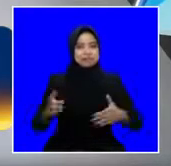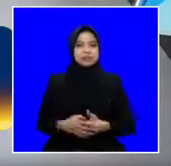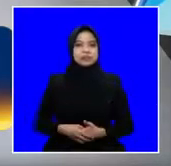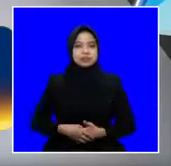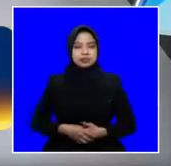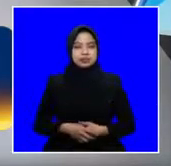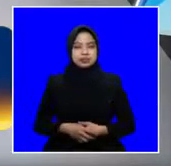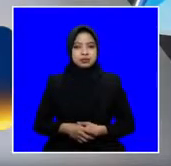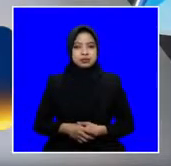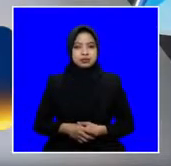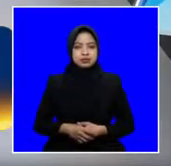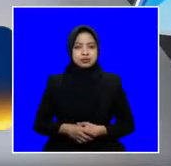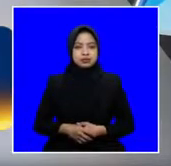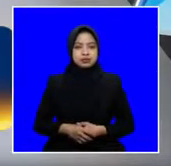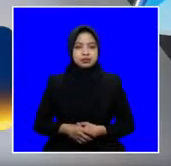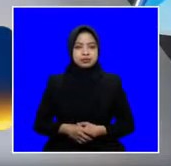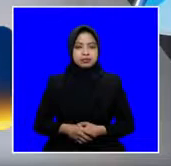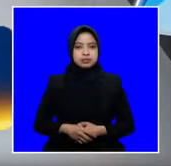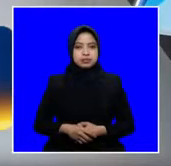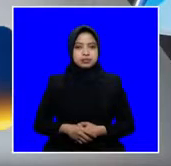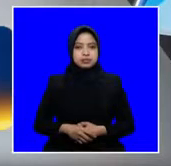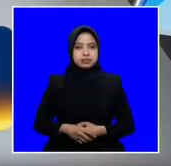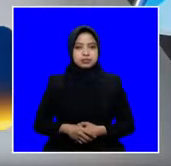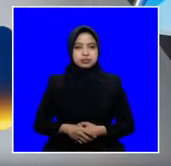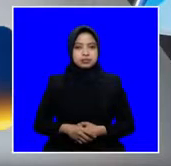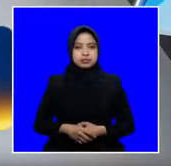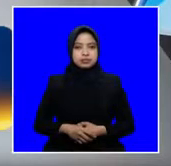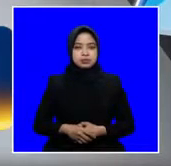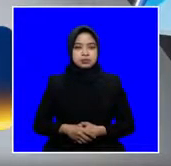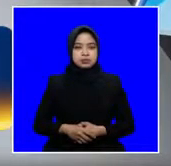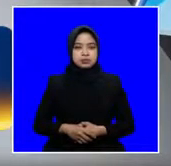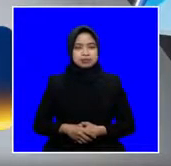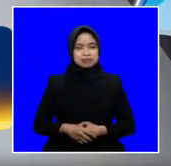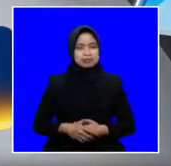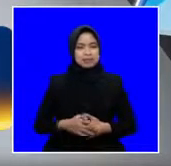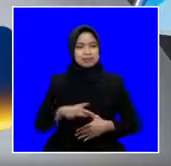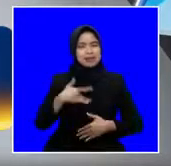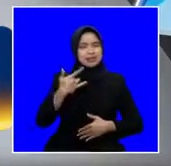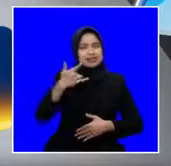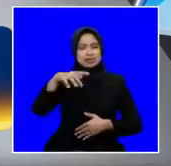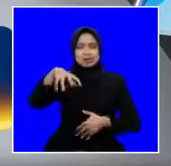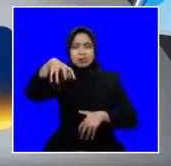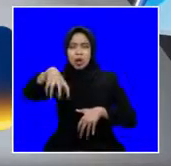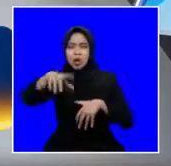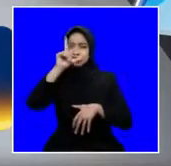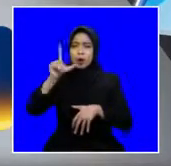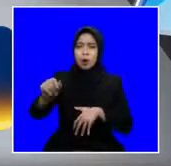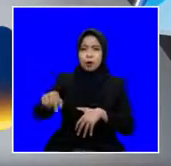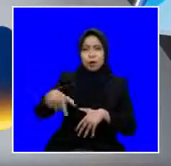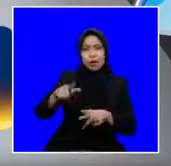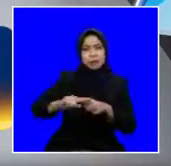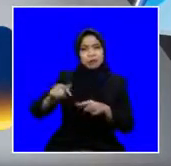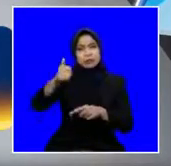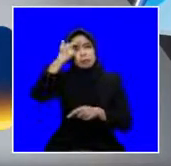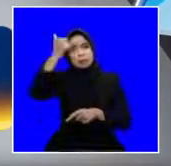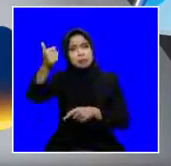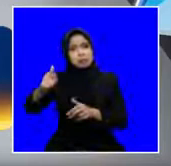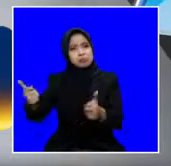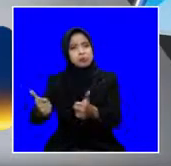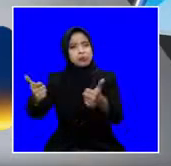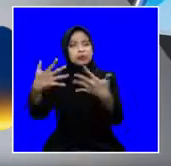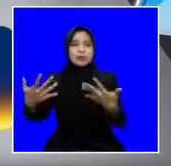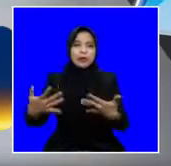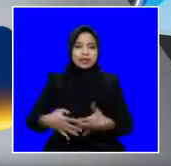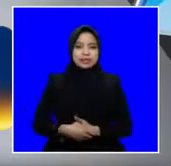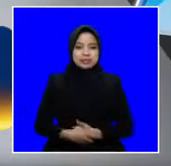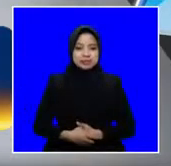ini dapat menjangkau para aktivis budaya yang selama ini mungkin berada di daerah pelosok padahal kiprahnya cukup cemerlang begitu. Silakan